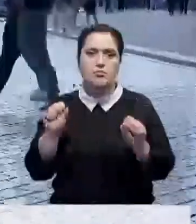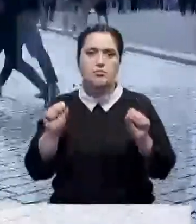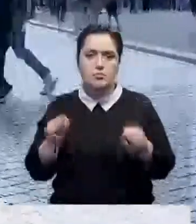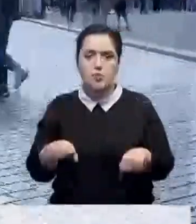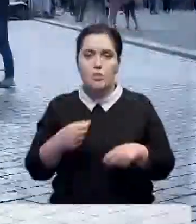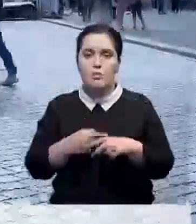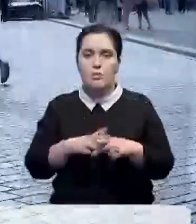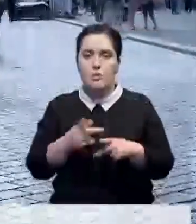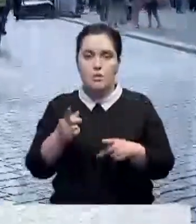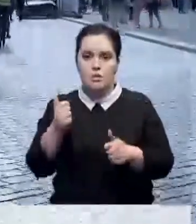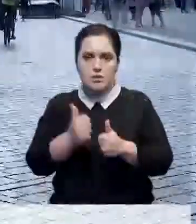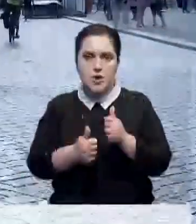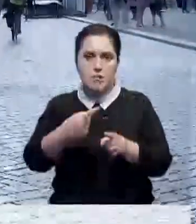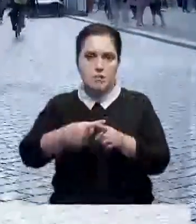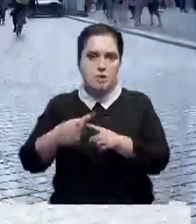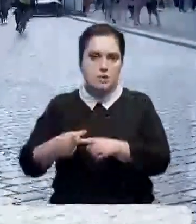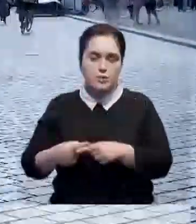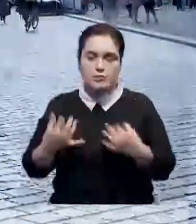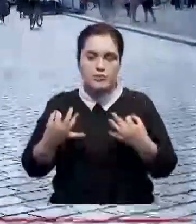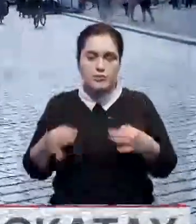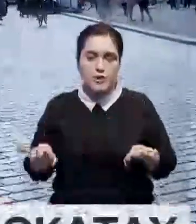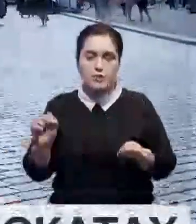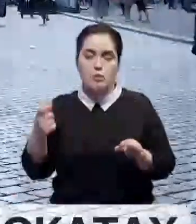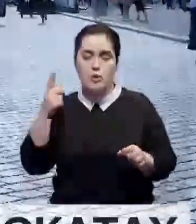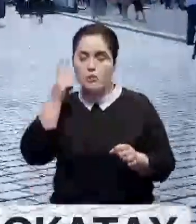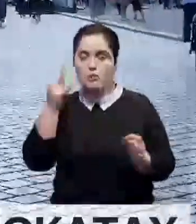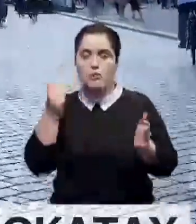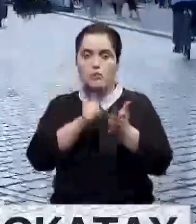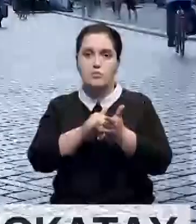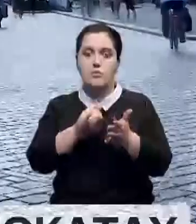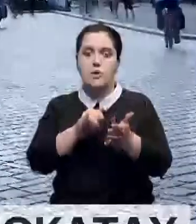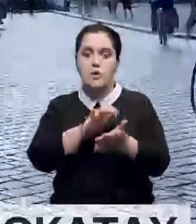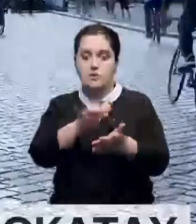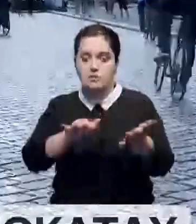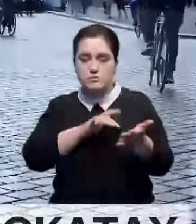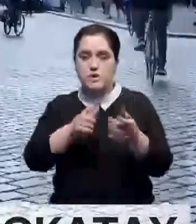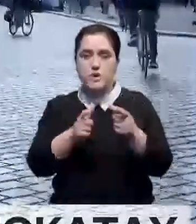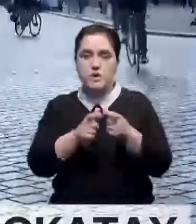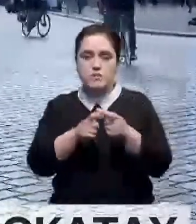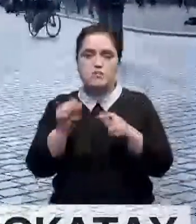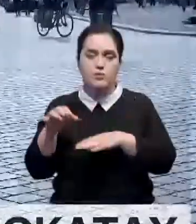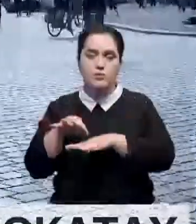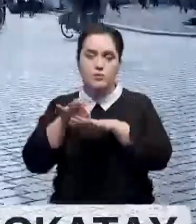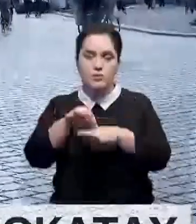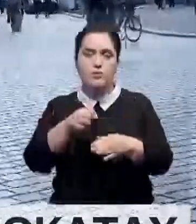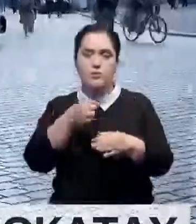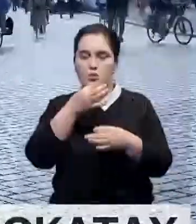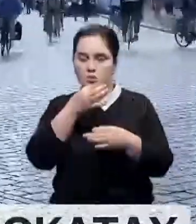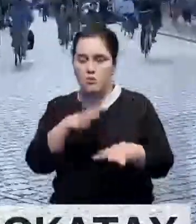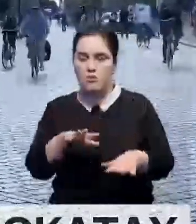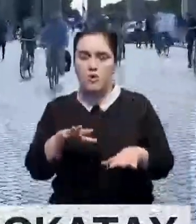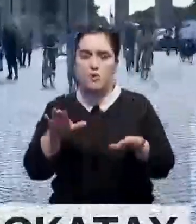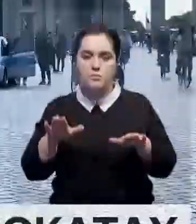практически на каждом перекрестке. Достаточно скачать приложение, ввести банковские данные, и он с ветерком довезет до любой точки. И,